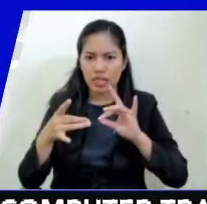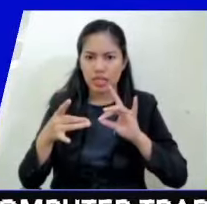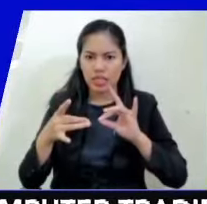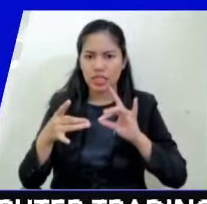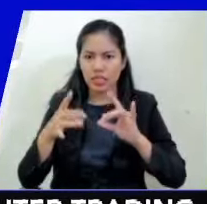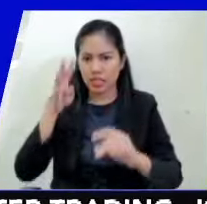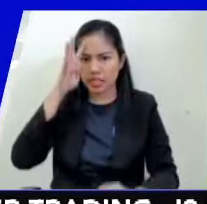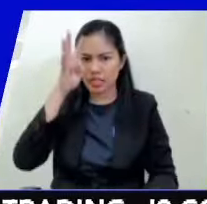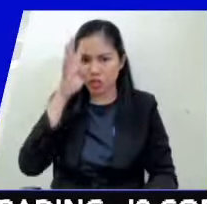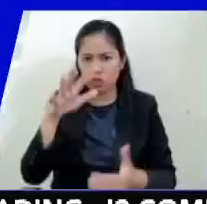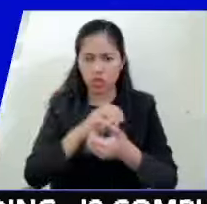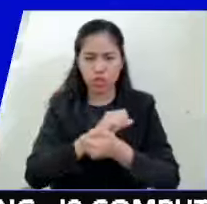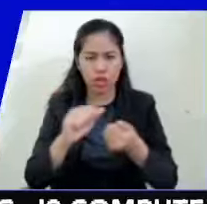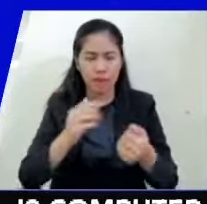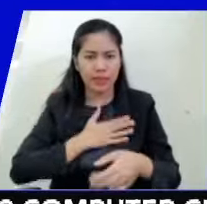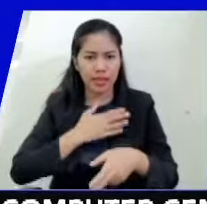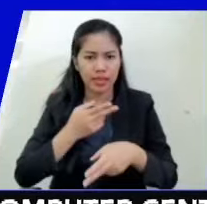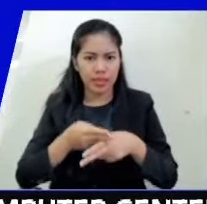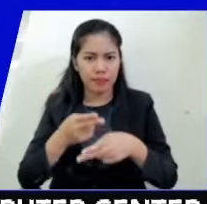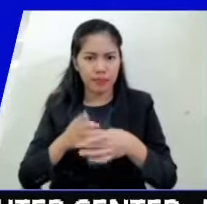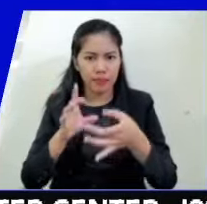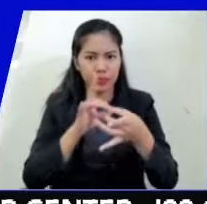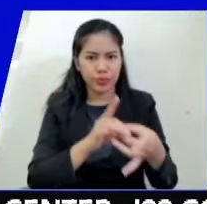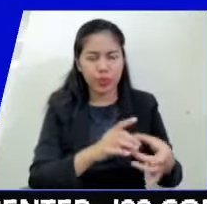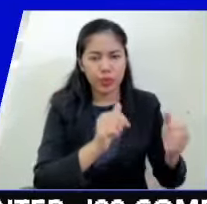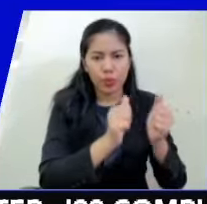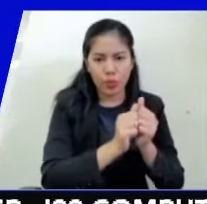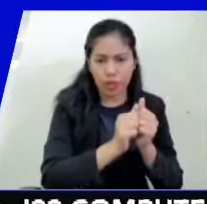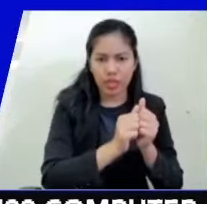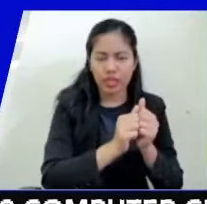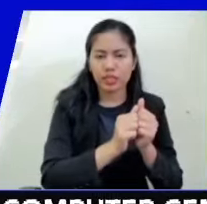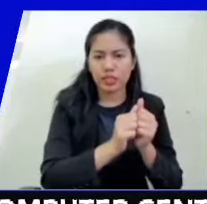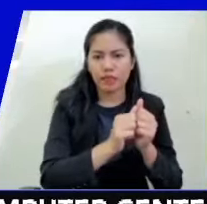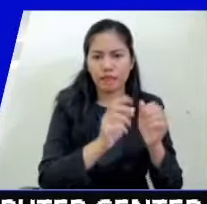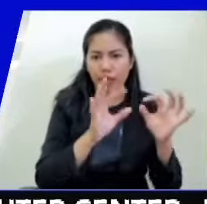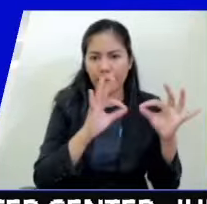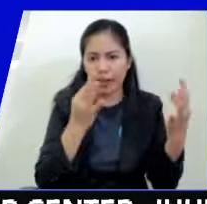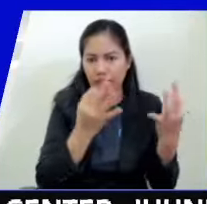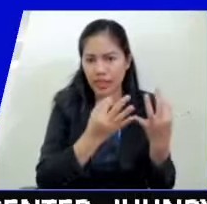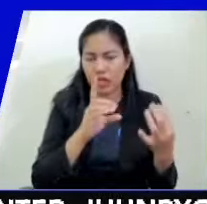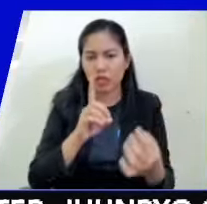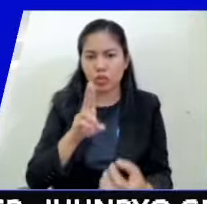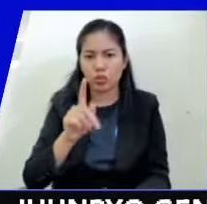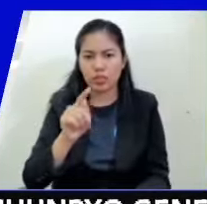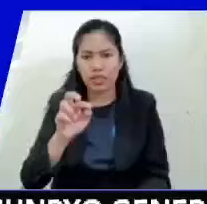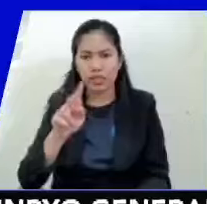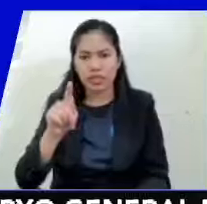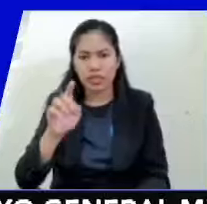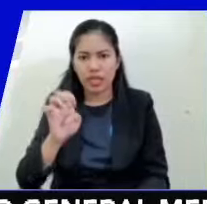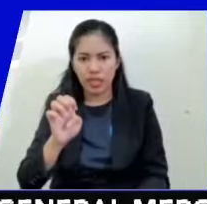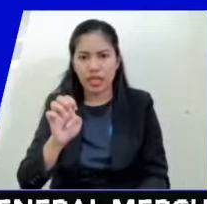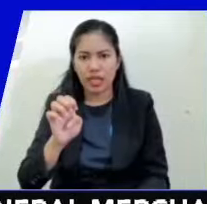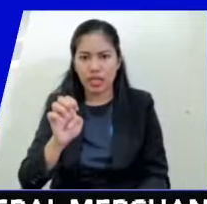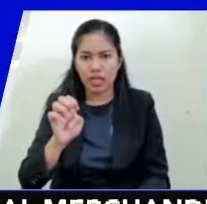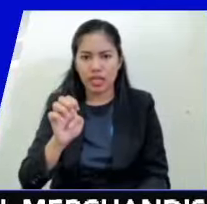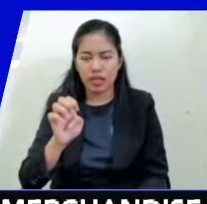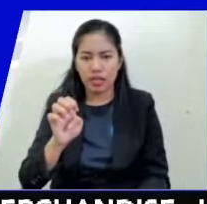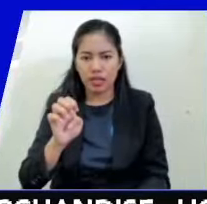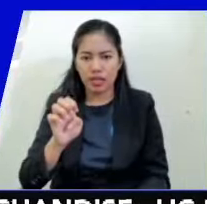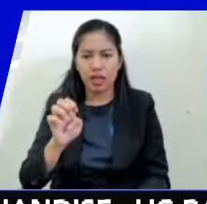reputation para Damay sila Duterte family doon sa kapupuntahan ng mga imbestigasyong